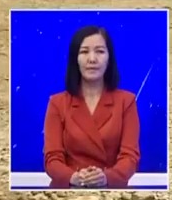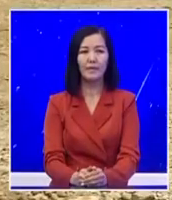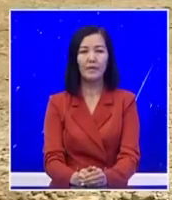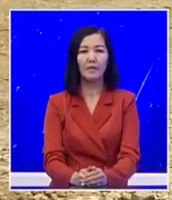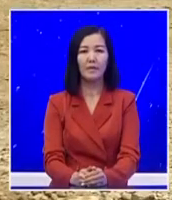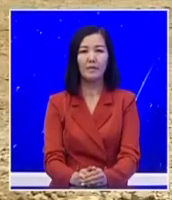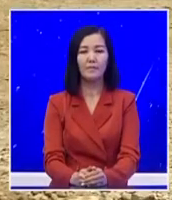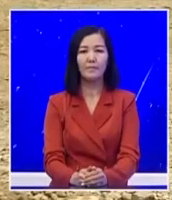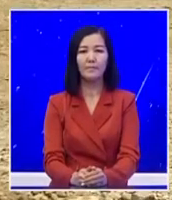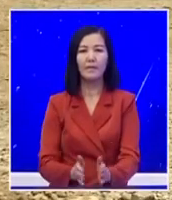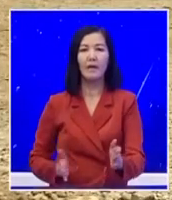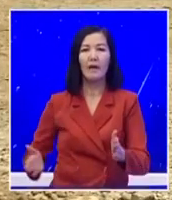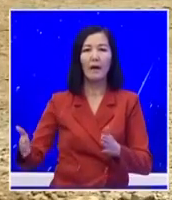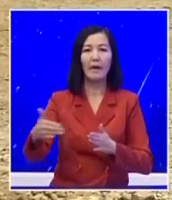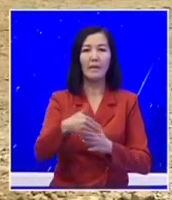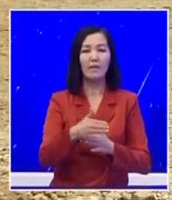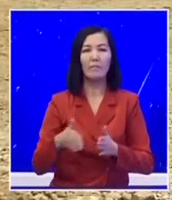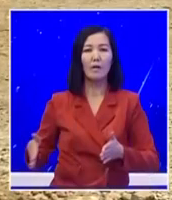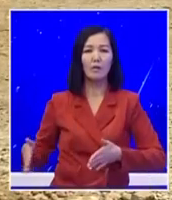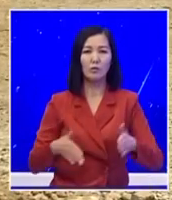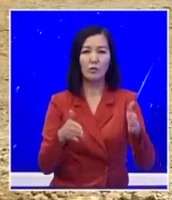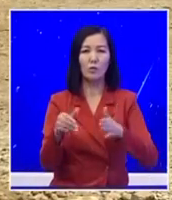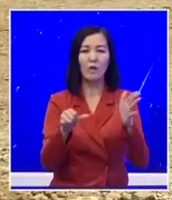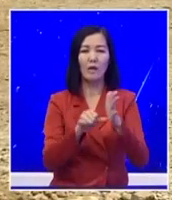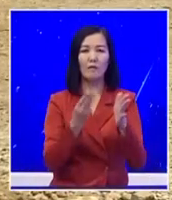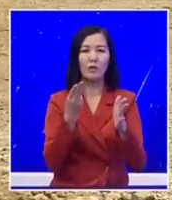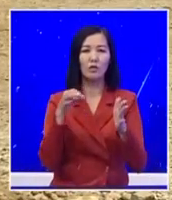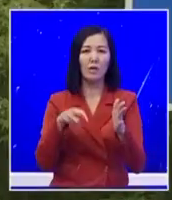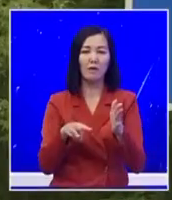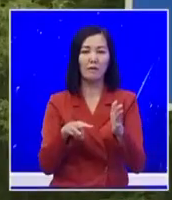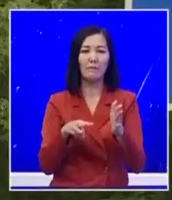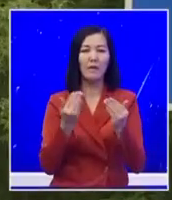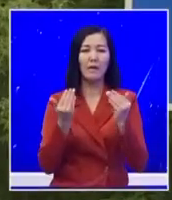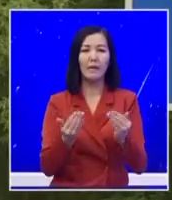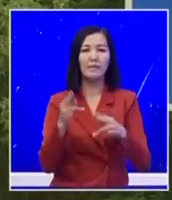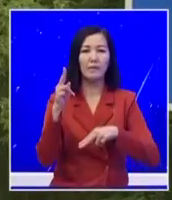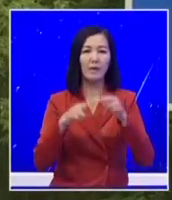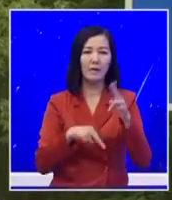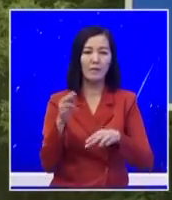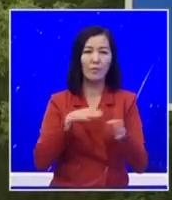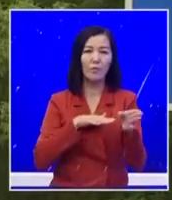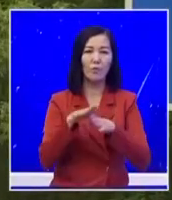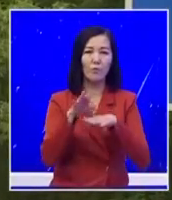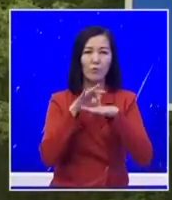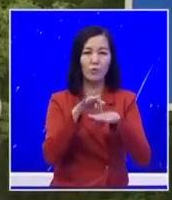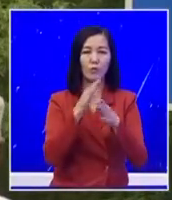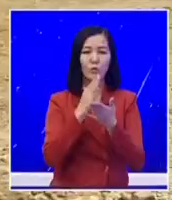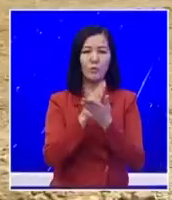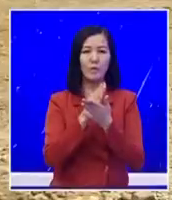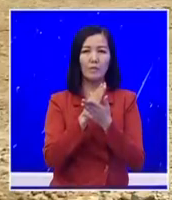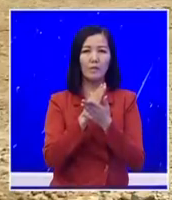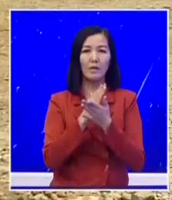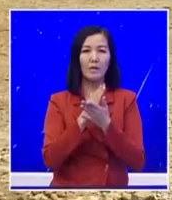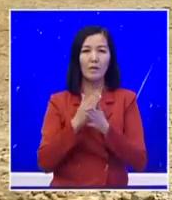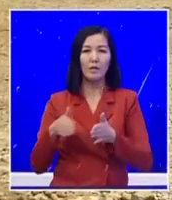Ал жаңағы айналмалы жол өзі 6 шақырымнан астам. Автомобильдік айналмалы жол қазір құрылысы толыққанды жүруде. Оны